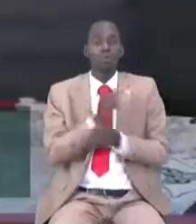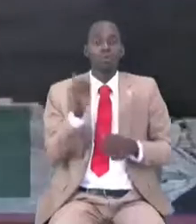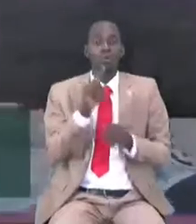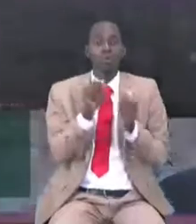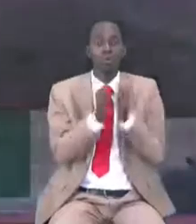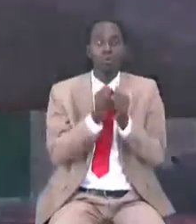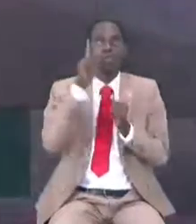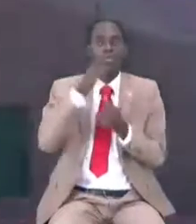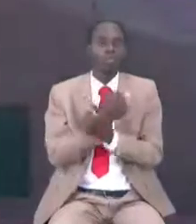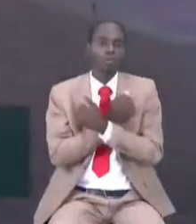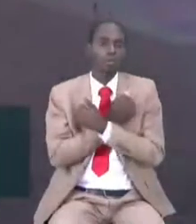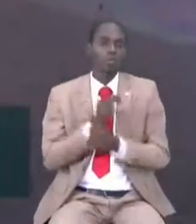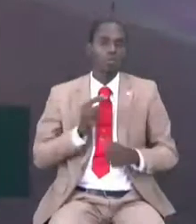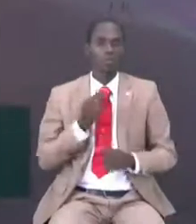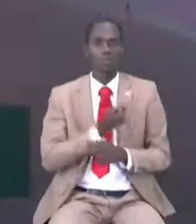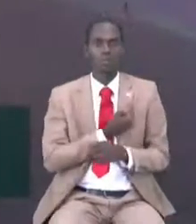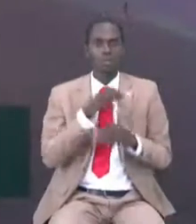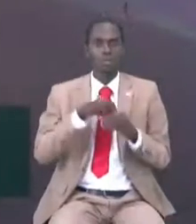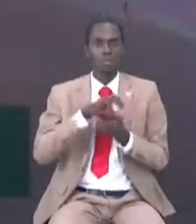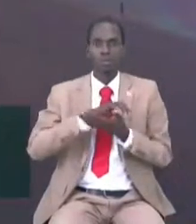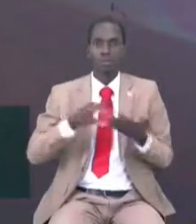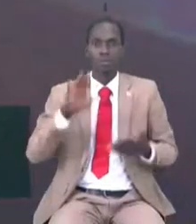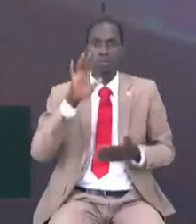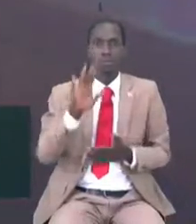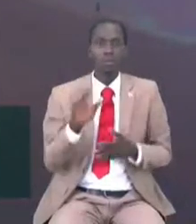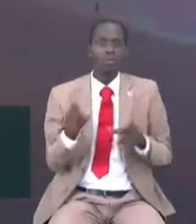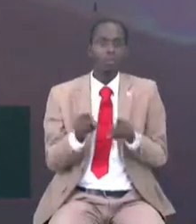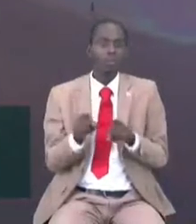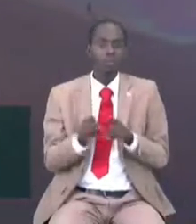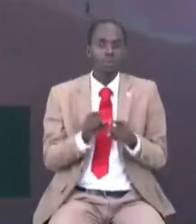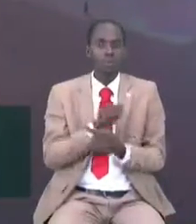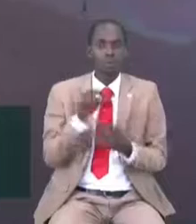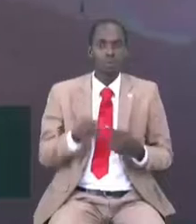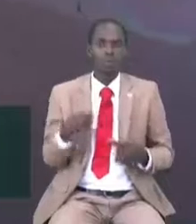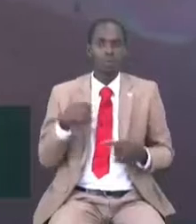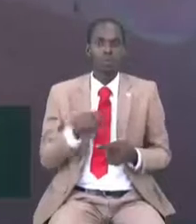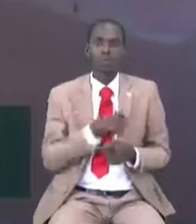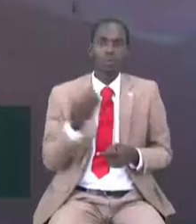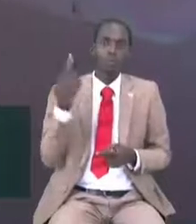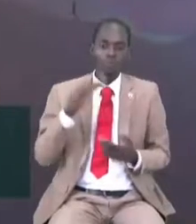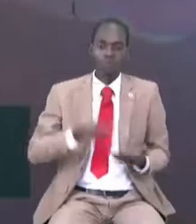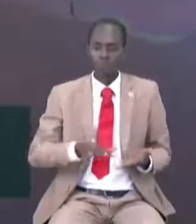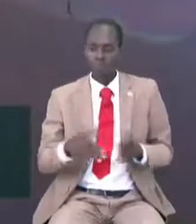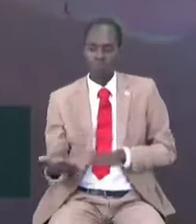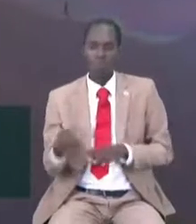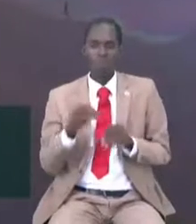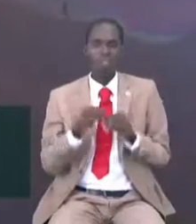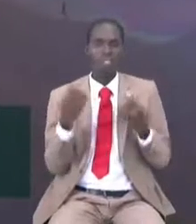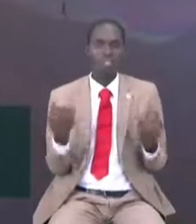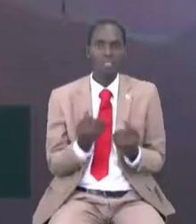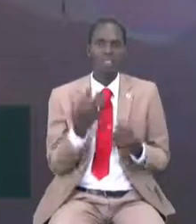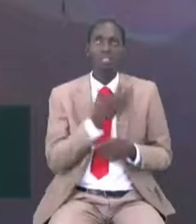5. Nous qui étions morts par nos offenses, nous a rendus à la vie avec Christ. C'est